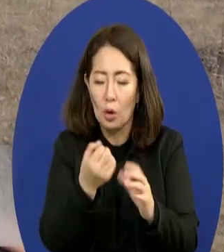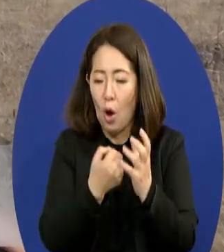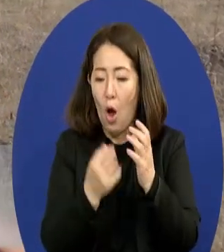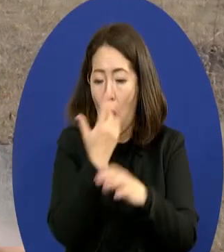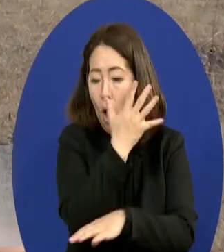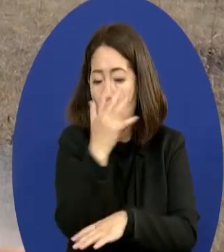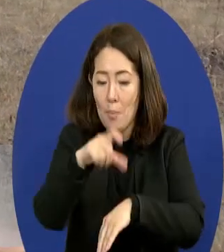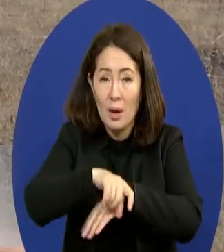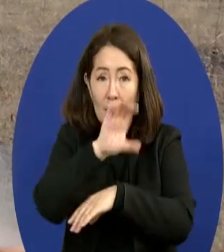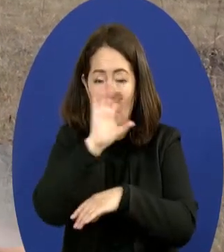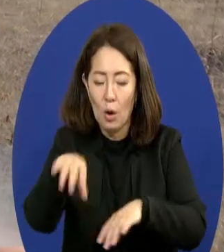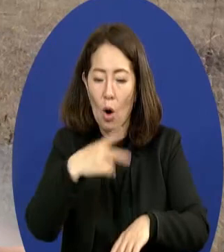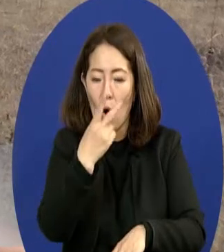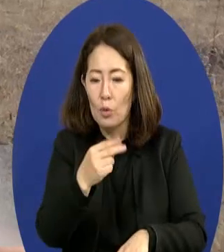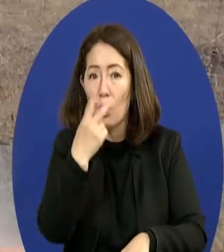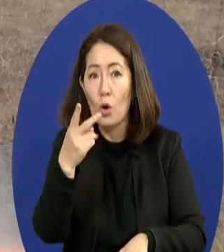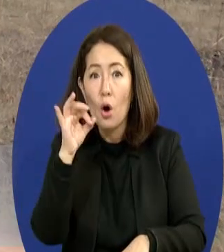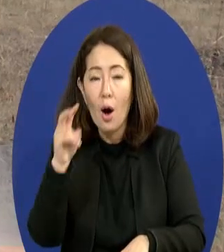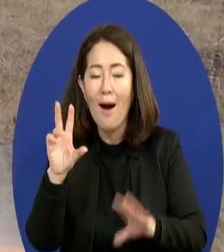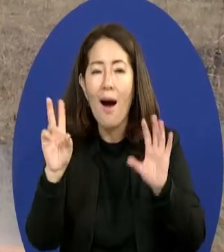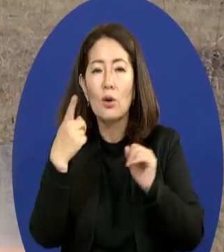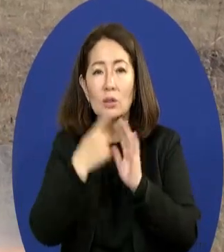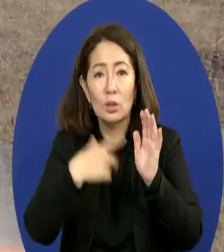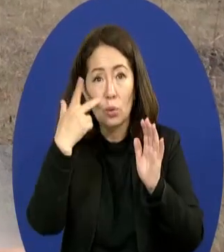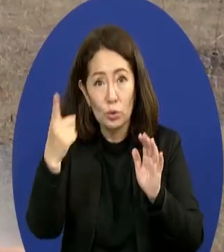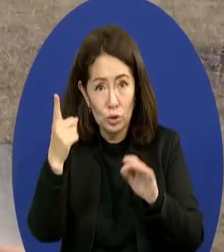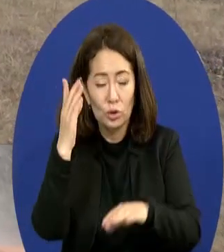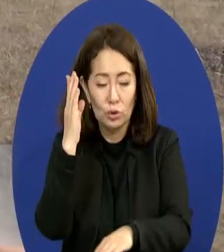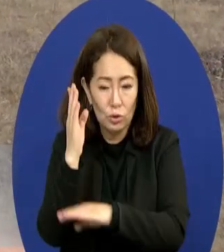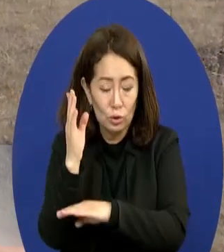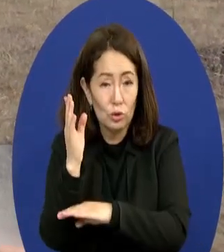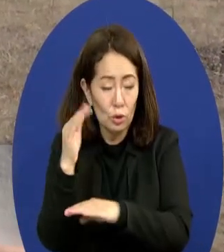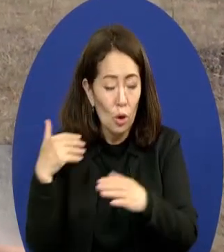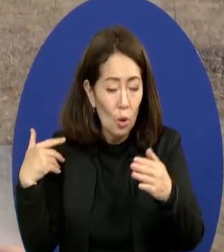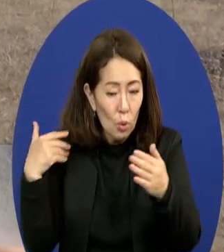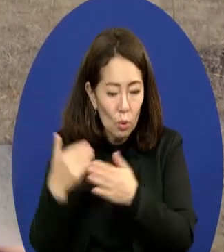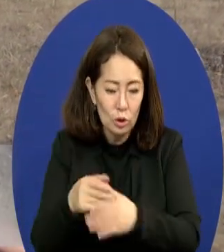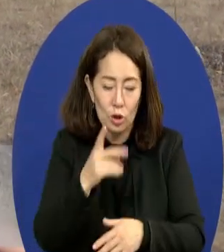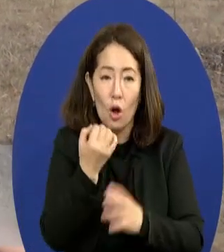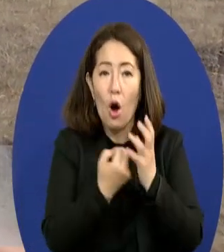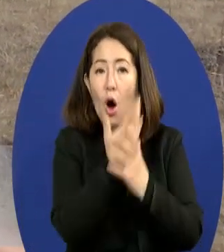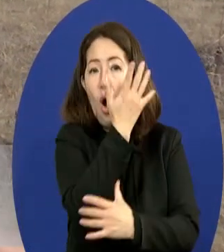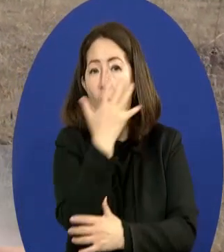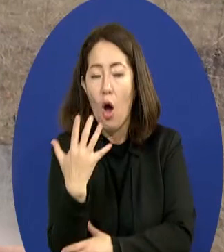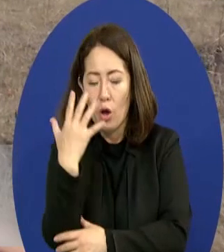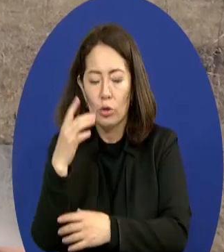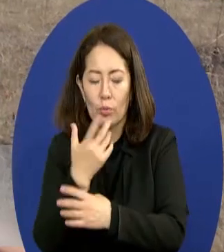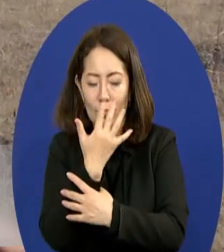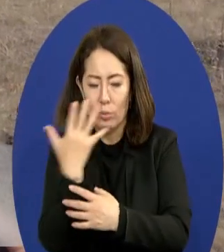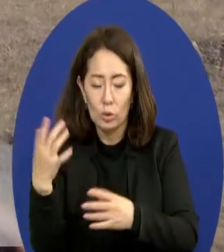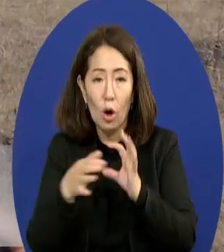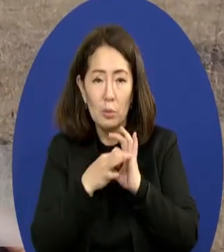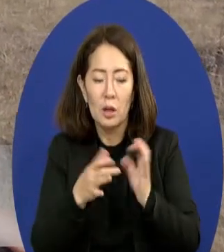маань 2022 оны 12 сарын 31 өдөрт бол нөөтөс энэ ойжулхтой холбоотой техник тоног төхөөрөмж